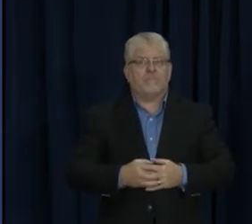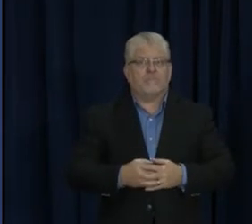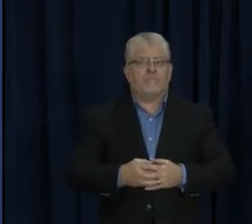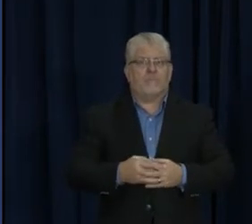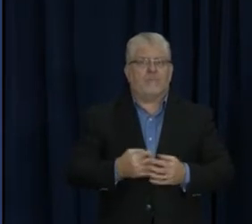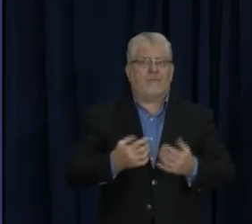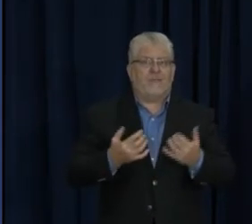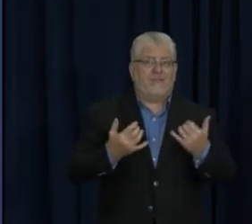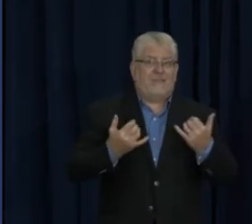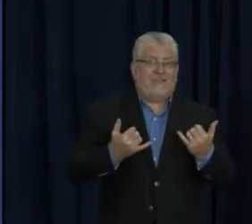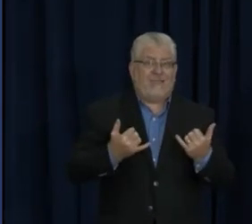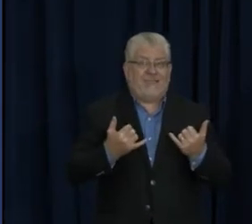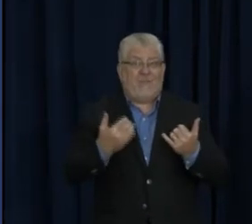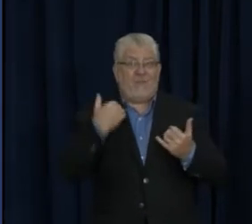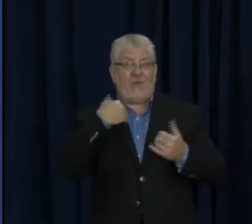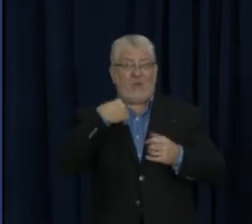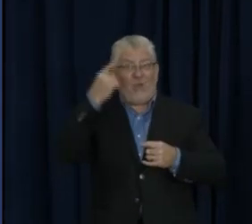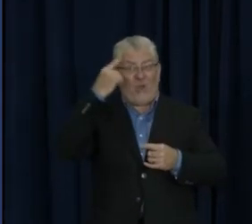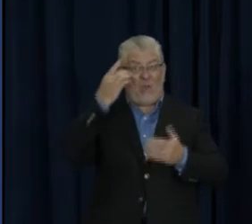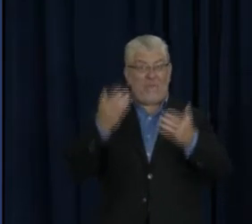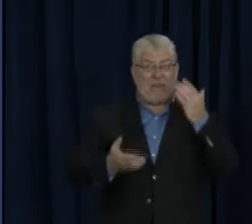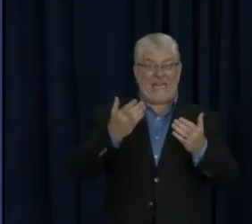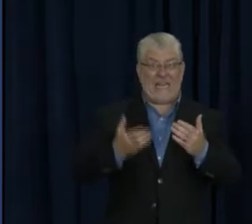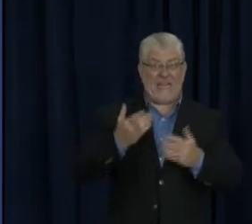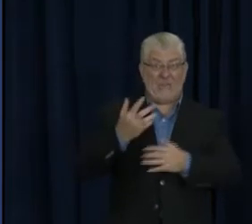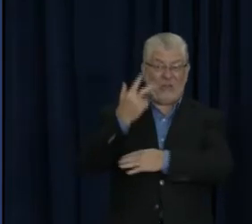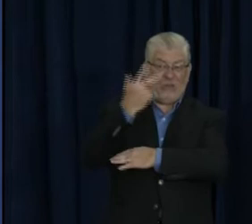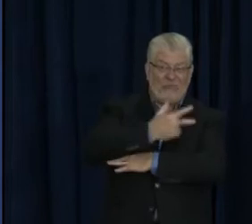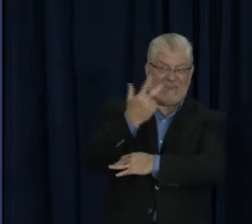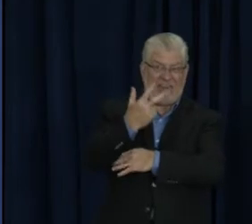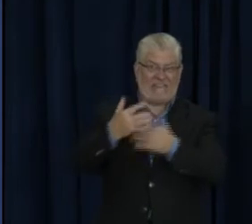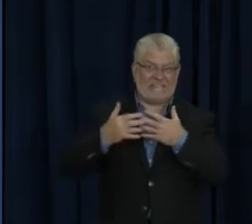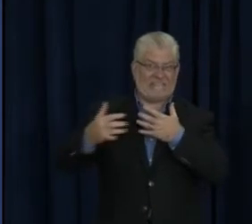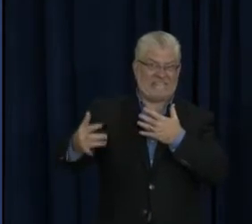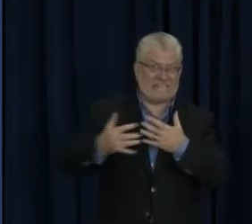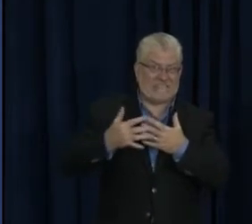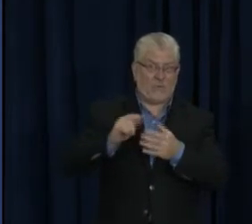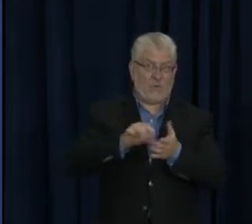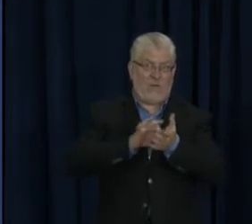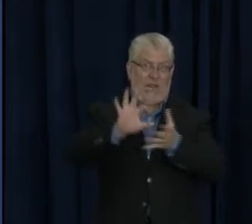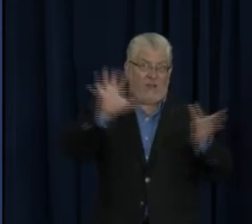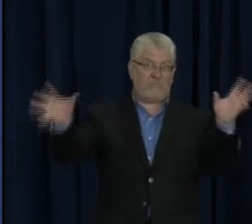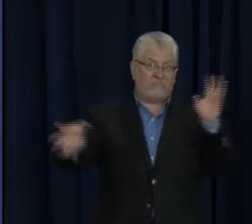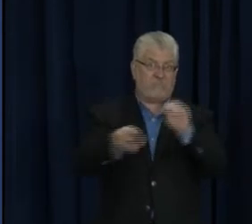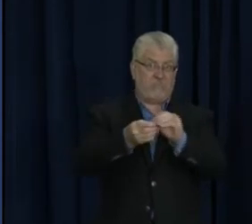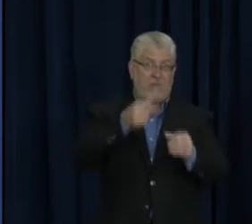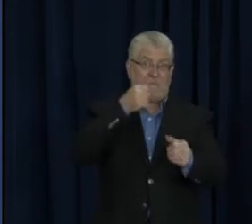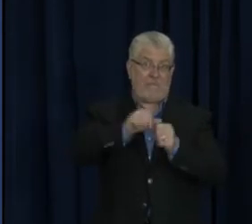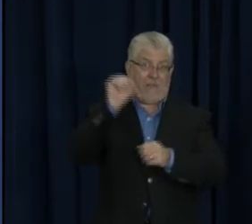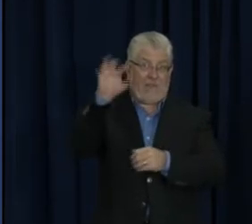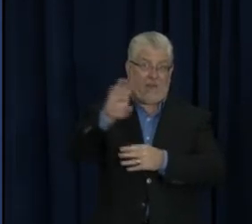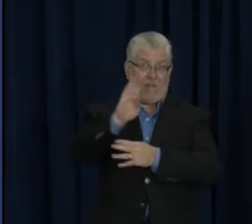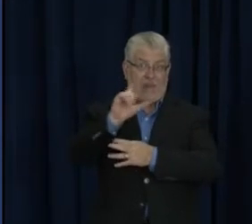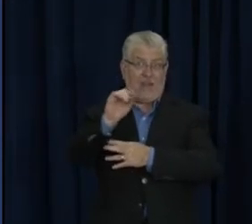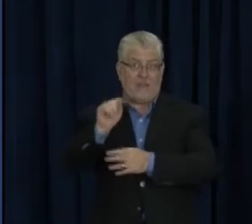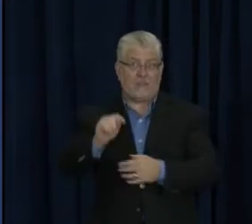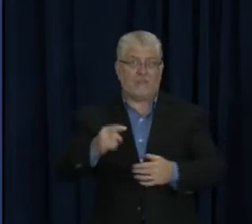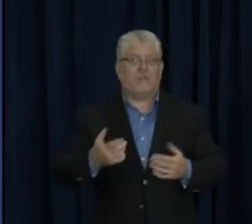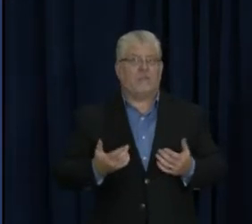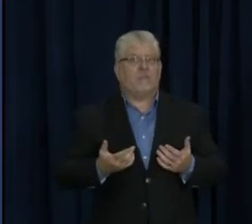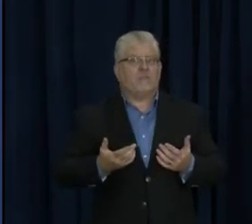وبطبيعة الحال أعتقد أننا نقوم بما يلزم، الأمور تسير كما ينبغي، لكن